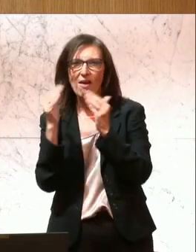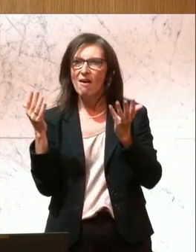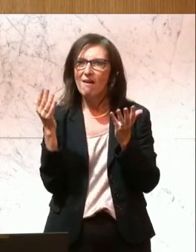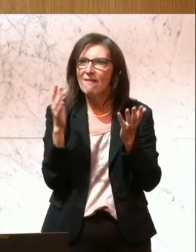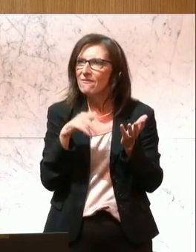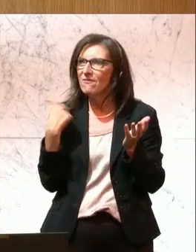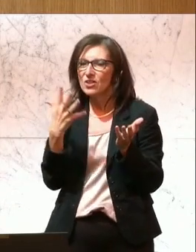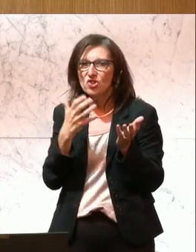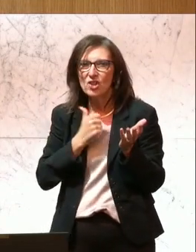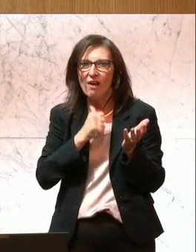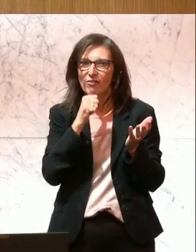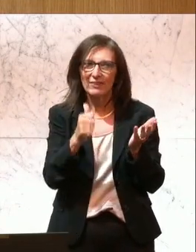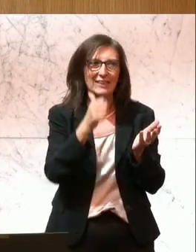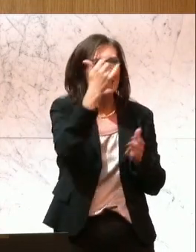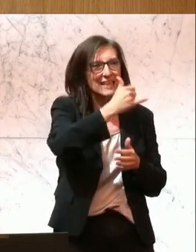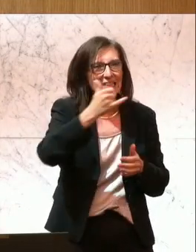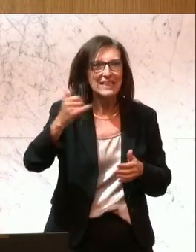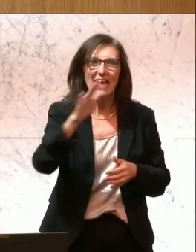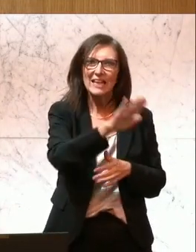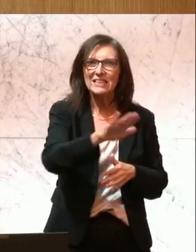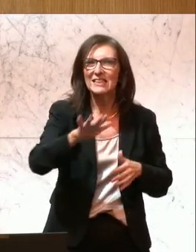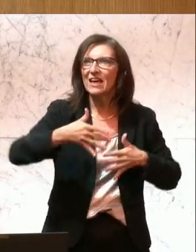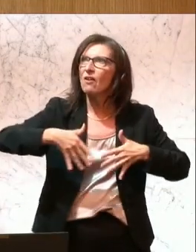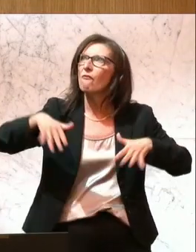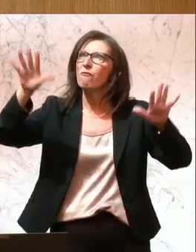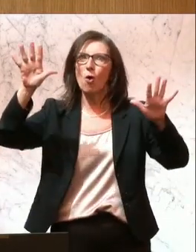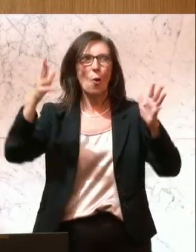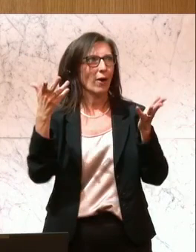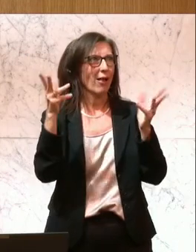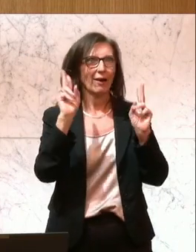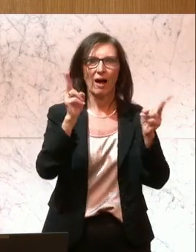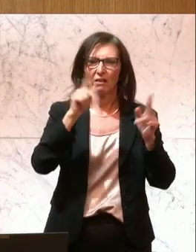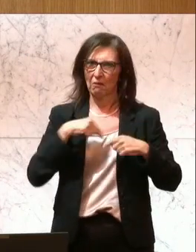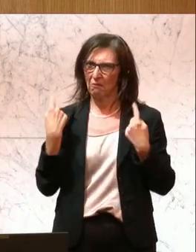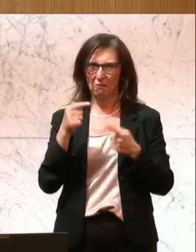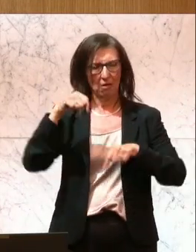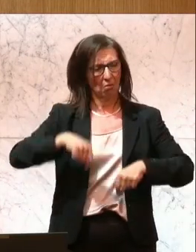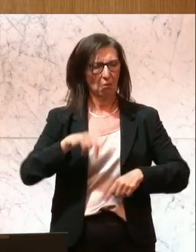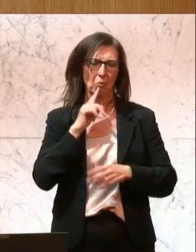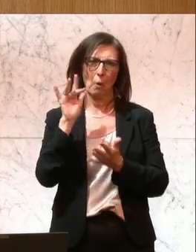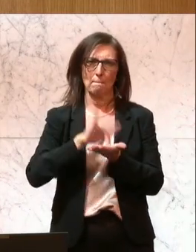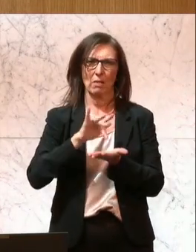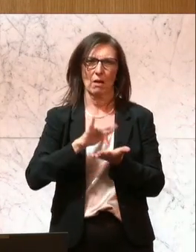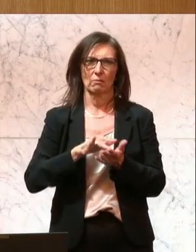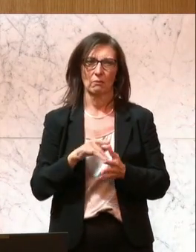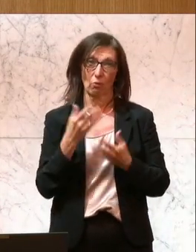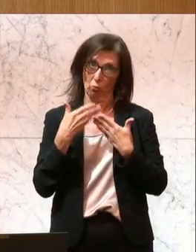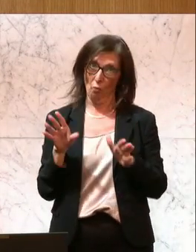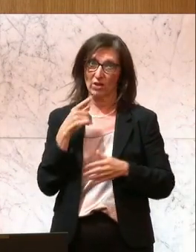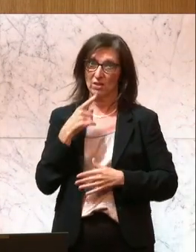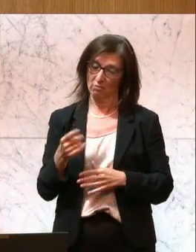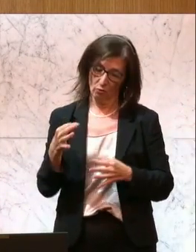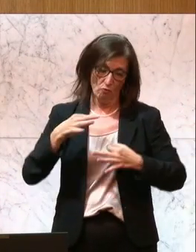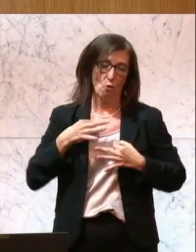abzugeben, jedem Kind die Flügel zu heben. Wir sind mau, wir sind Mittelmaß. Und ich sage Ihnen ganz ehrlich, das reicht